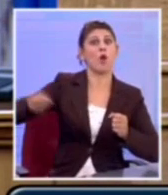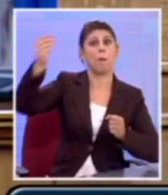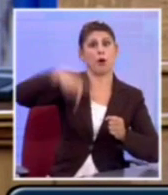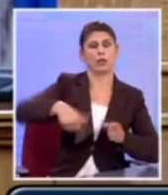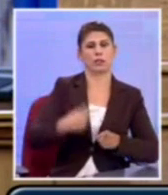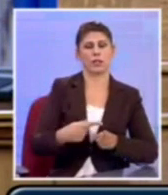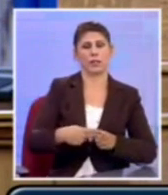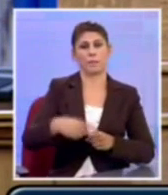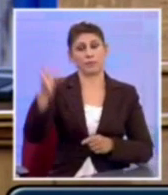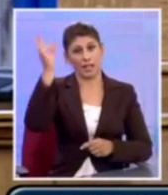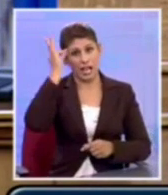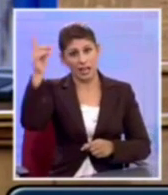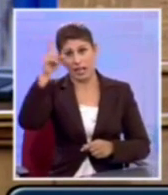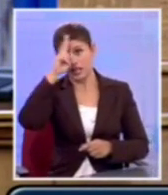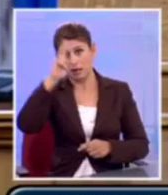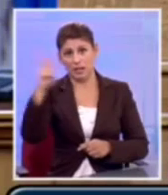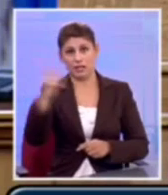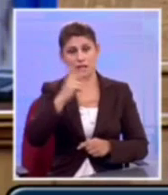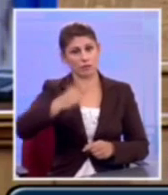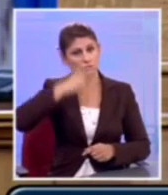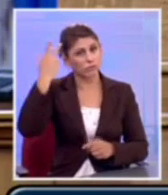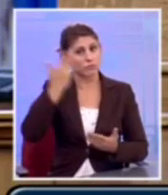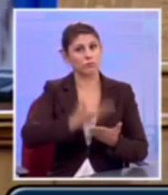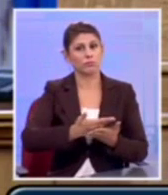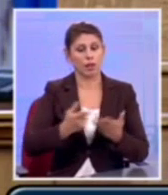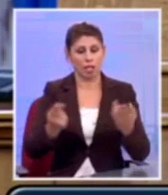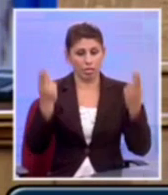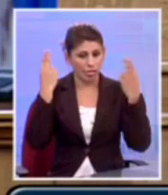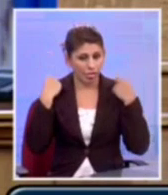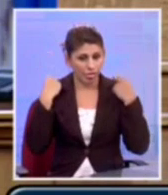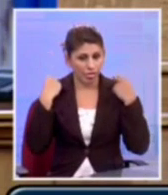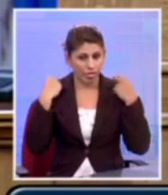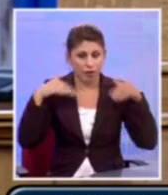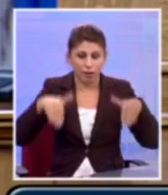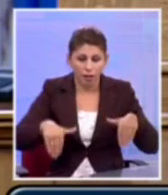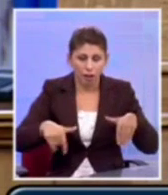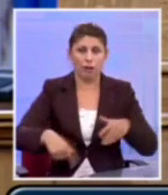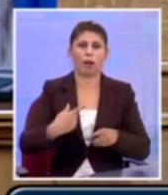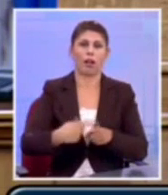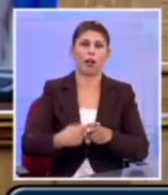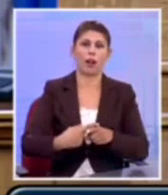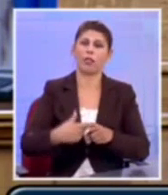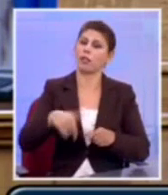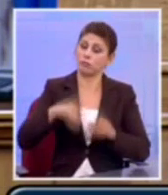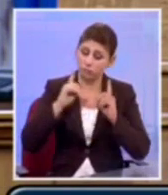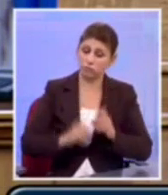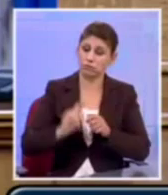αξιώνουν να υποταχθεί η Ελλάδα και να αποπληρώσει ένα